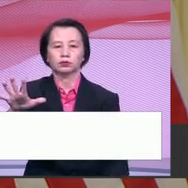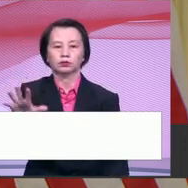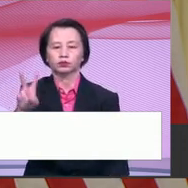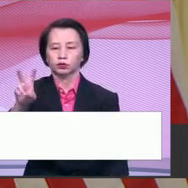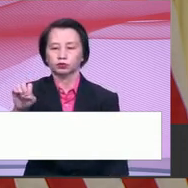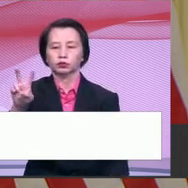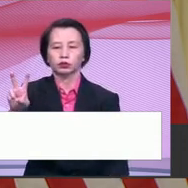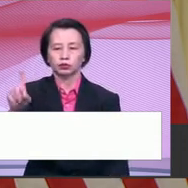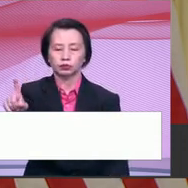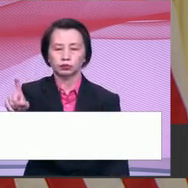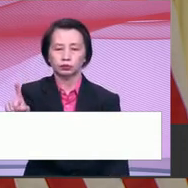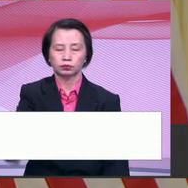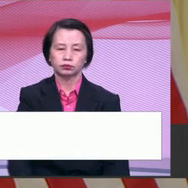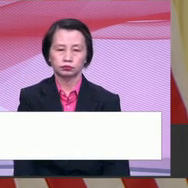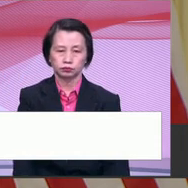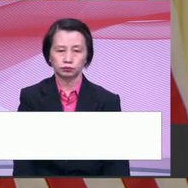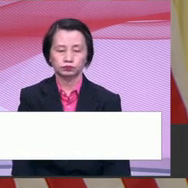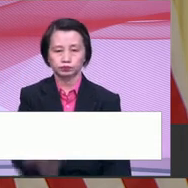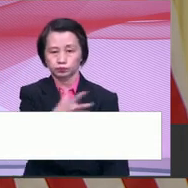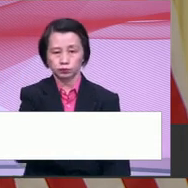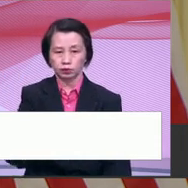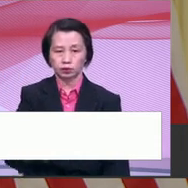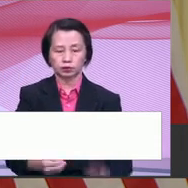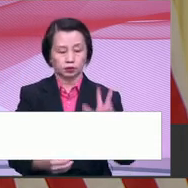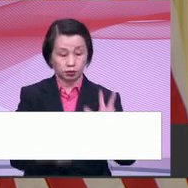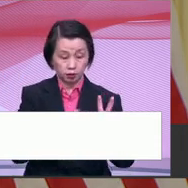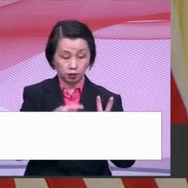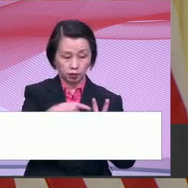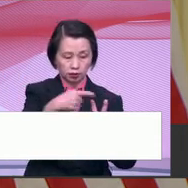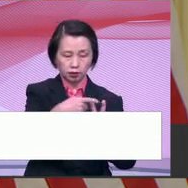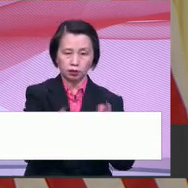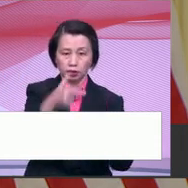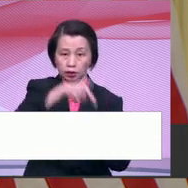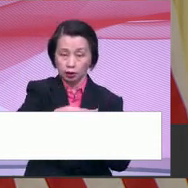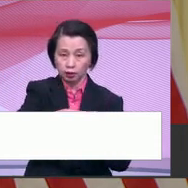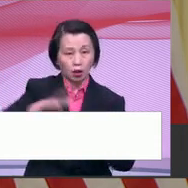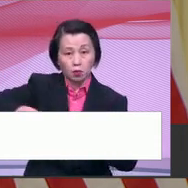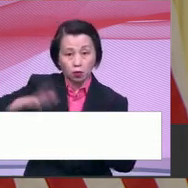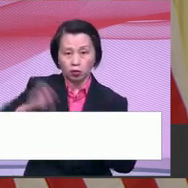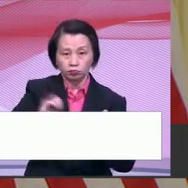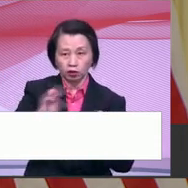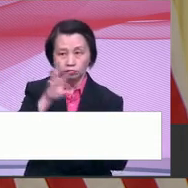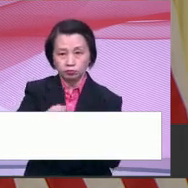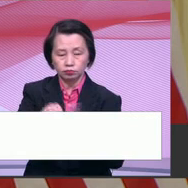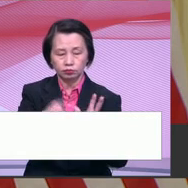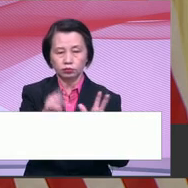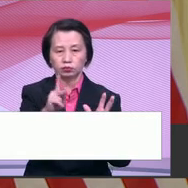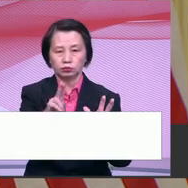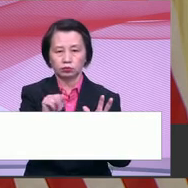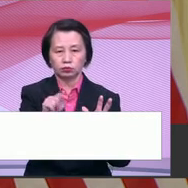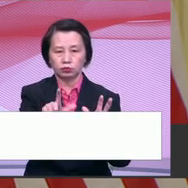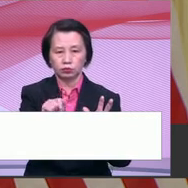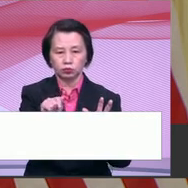17 Mei 2021. Manakala tiga daerah lagi yang tidak terlibat iaitu Kuala